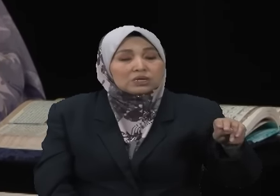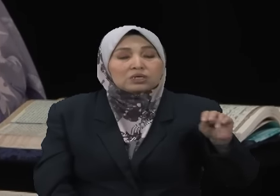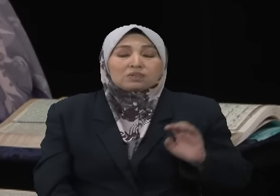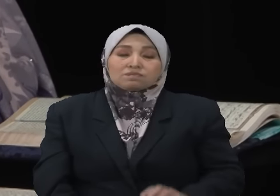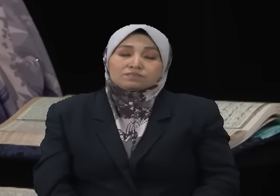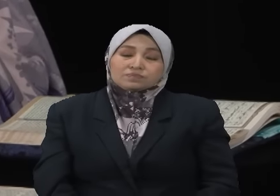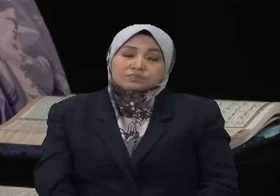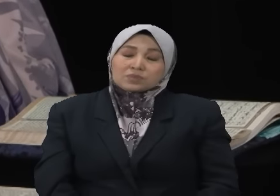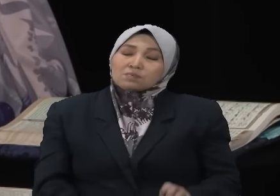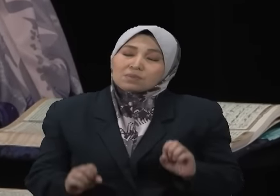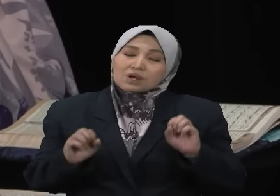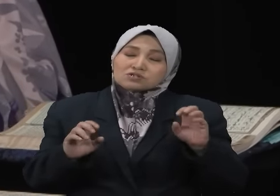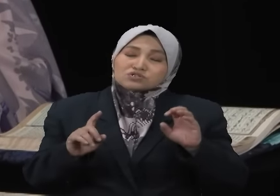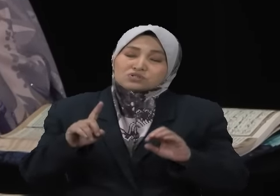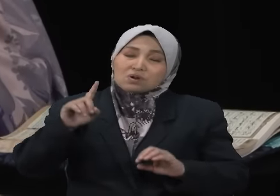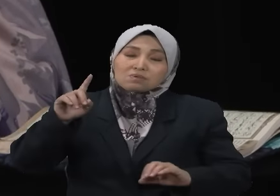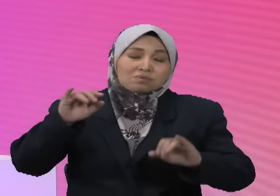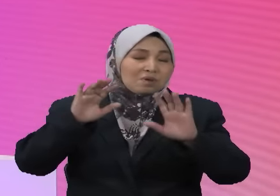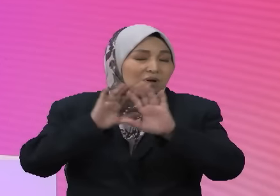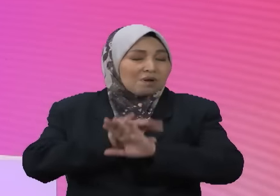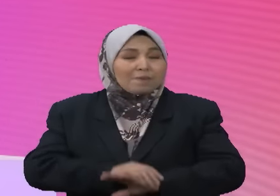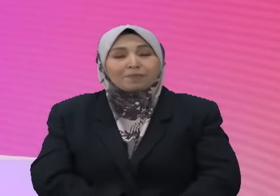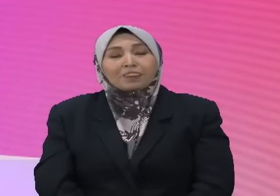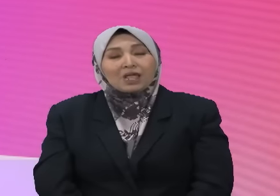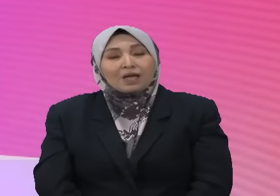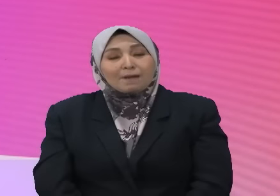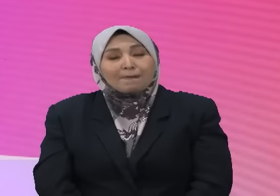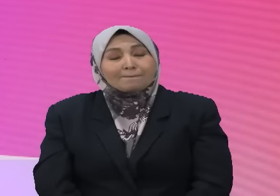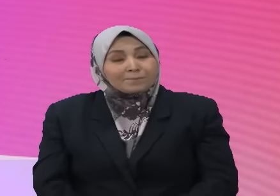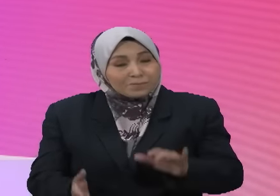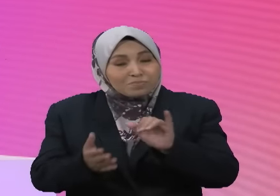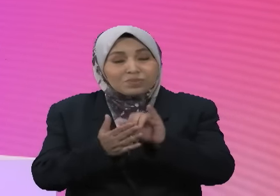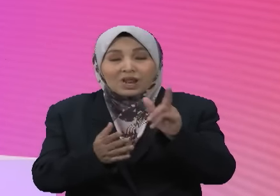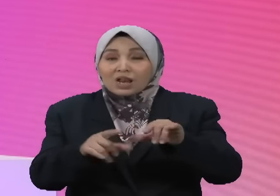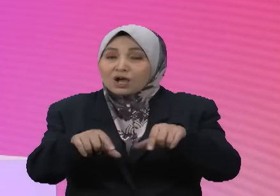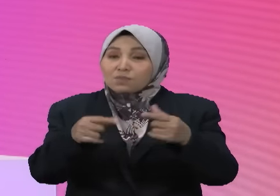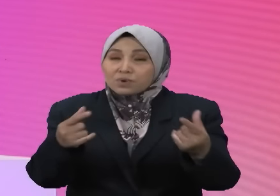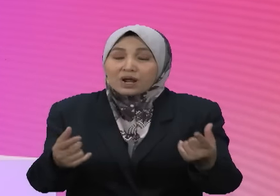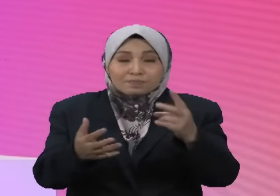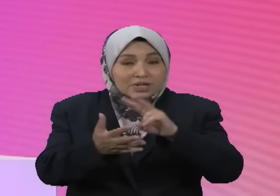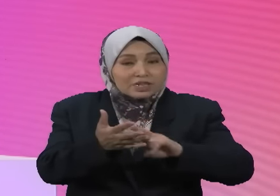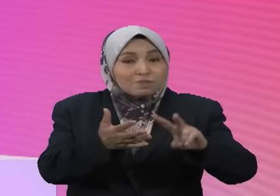waquakum Masyaallah tabarakallah beitulah al-quran bila dibaca dengan